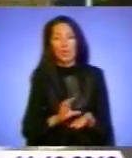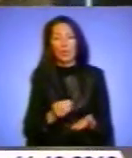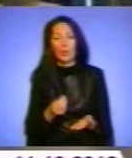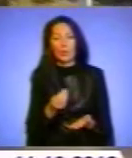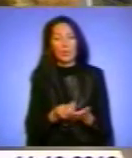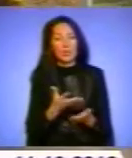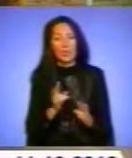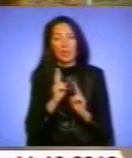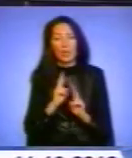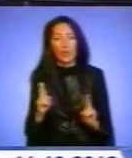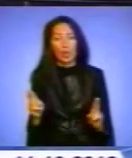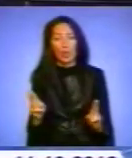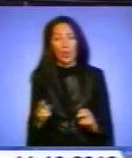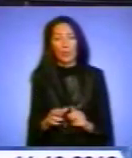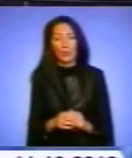невідомо.